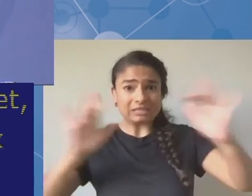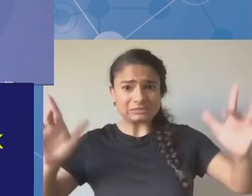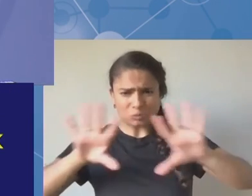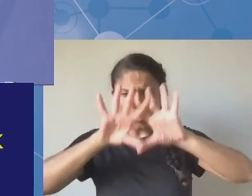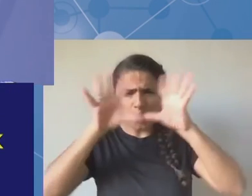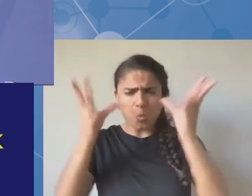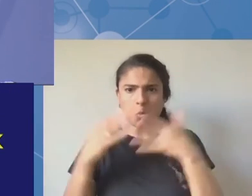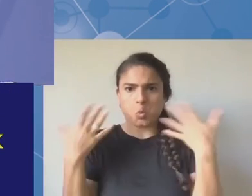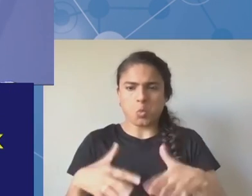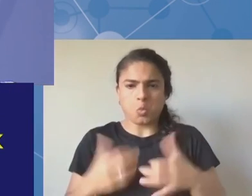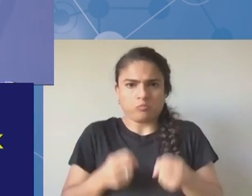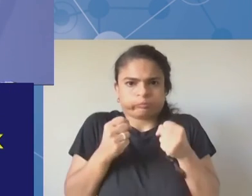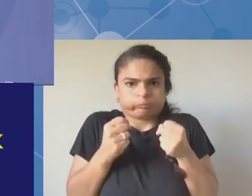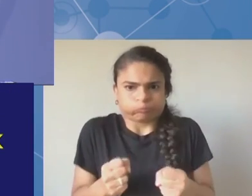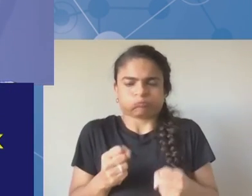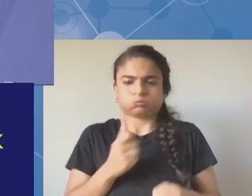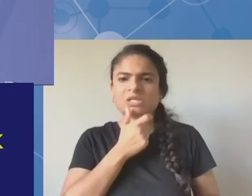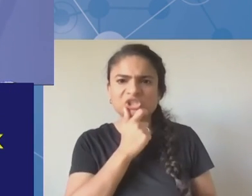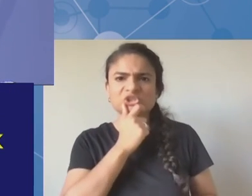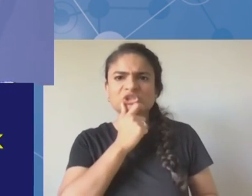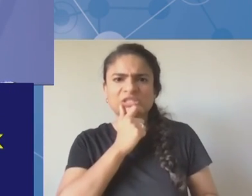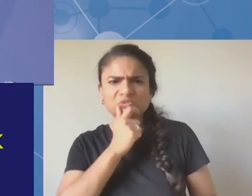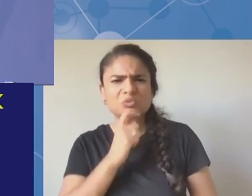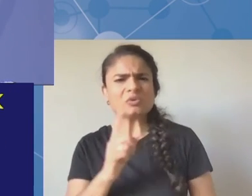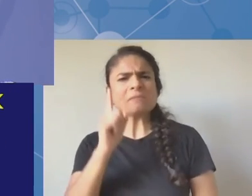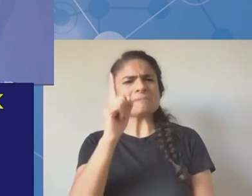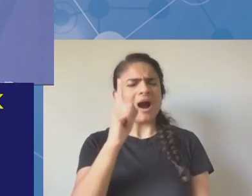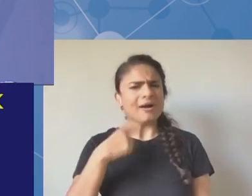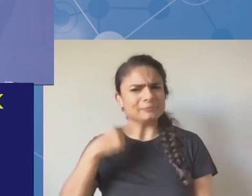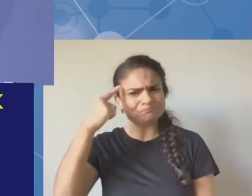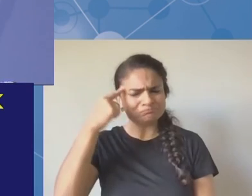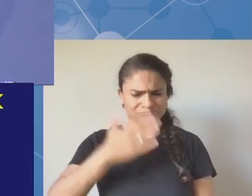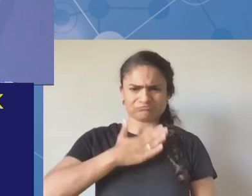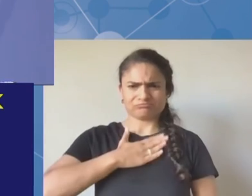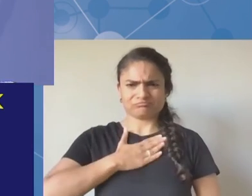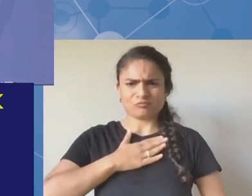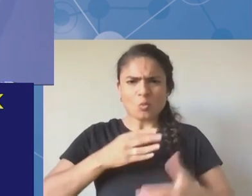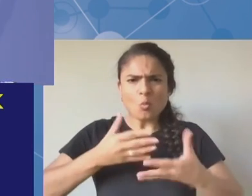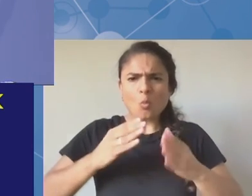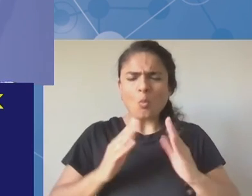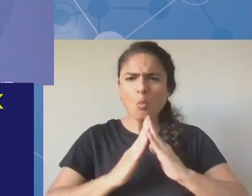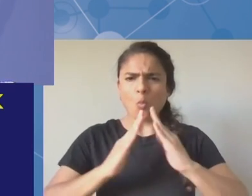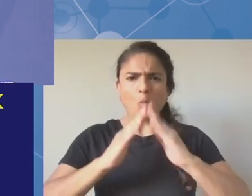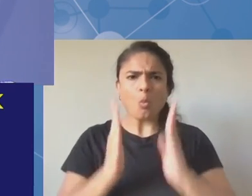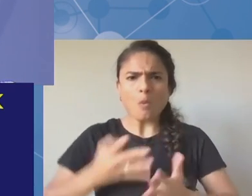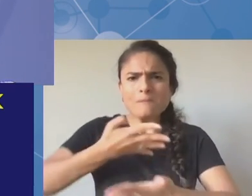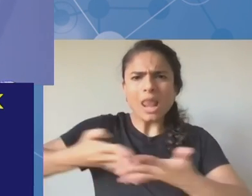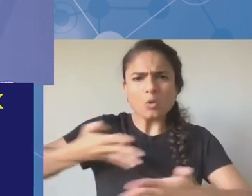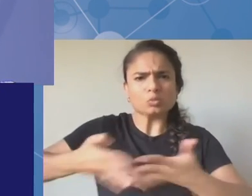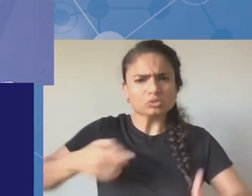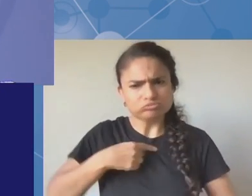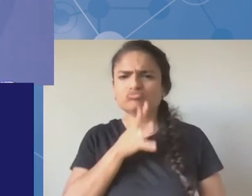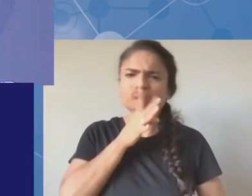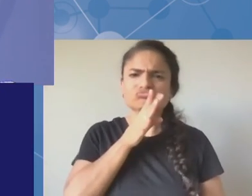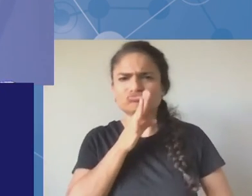чтобы другие языки также прозвучали, и чтобы лингвистический аспект также